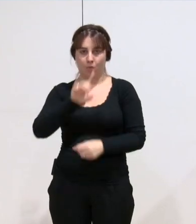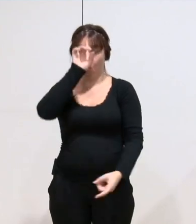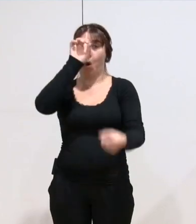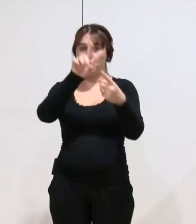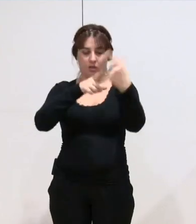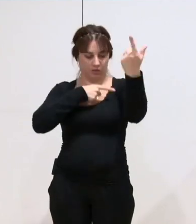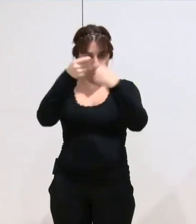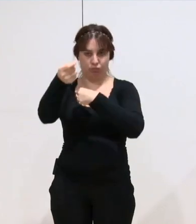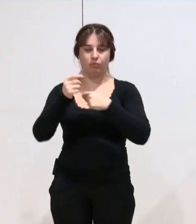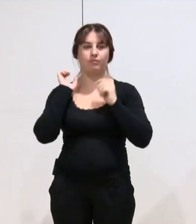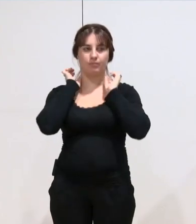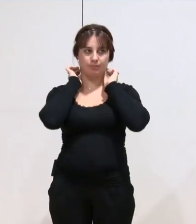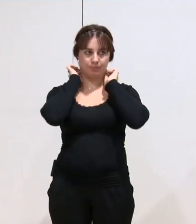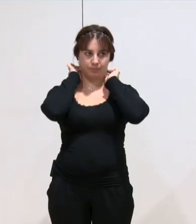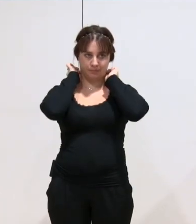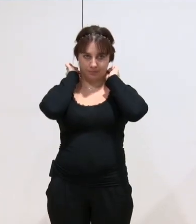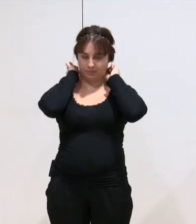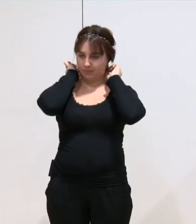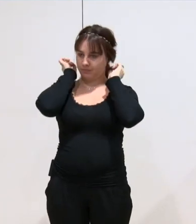objectifs.